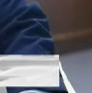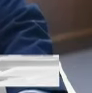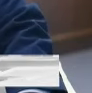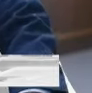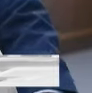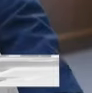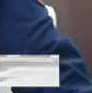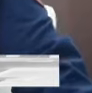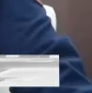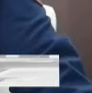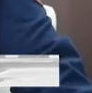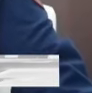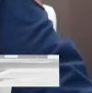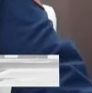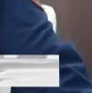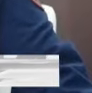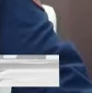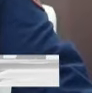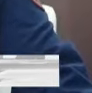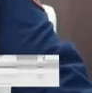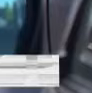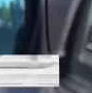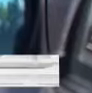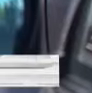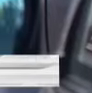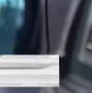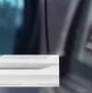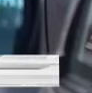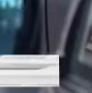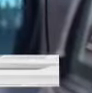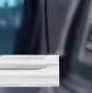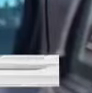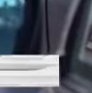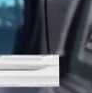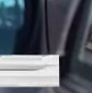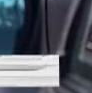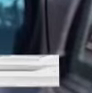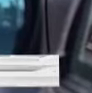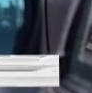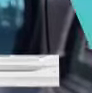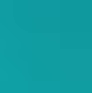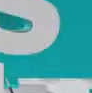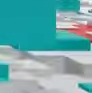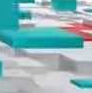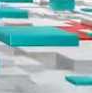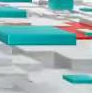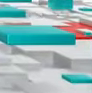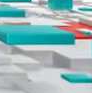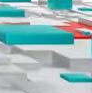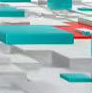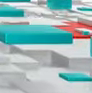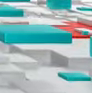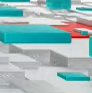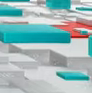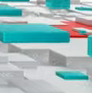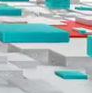будет подать через портал электронного правительства. И когда стартует транспортная амнистия?